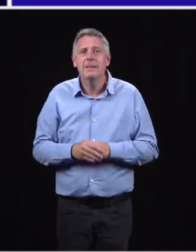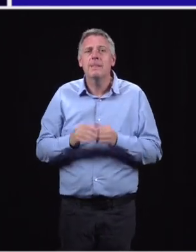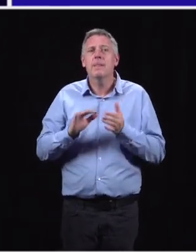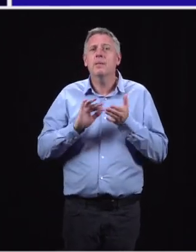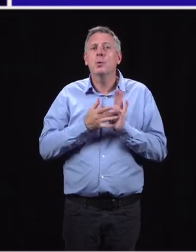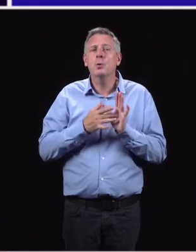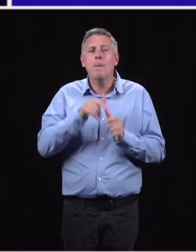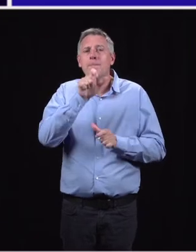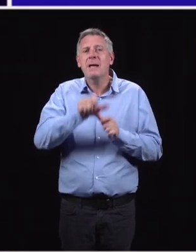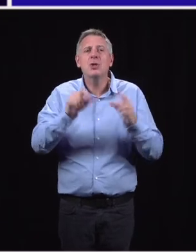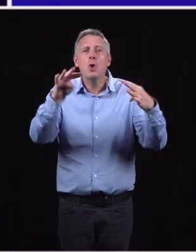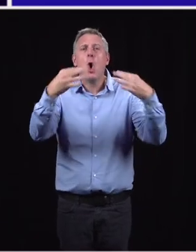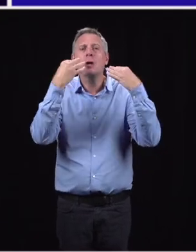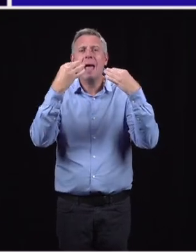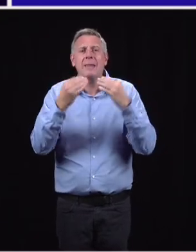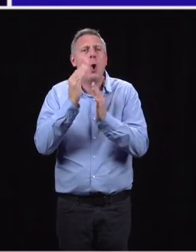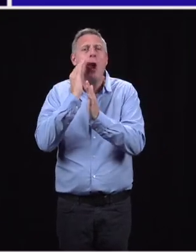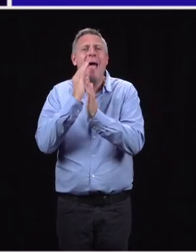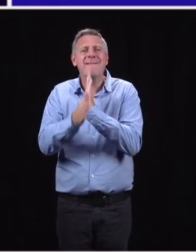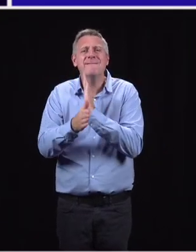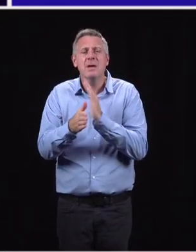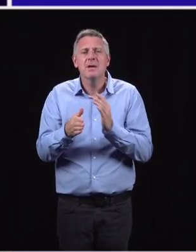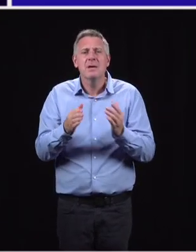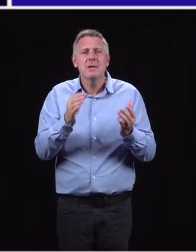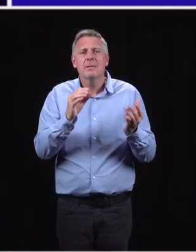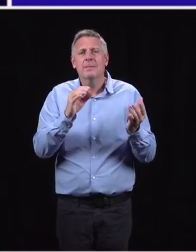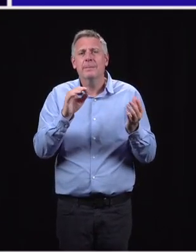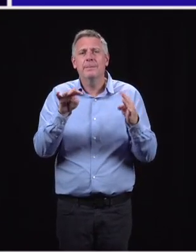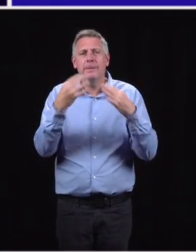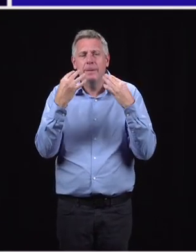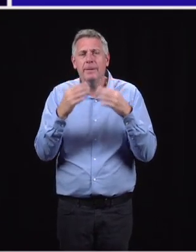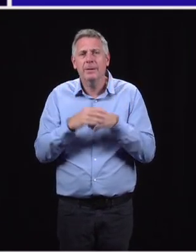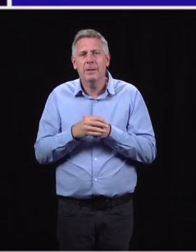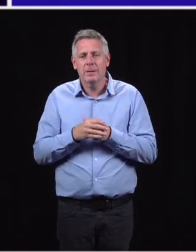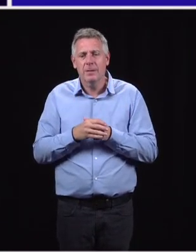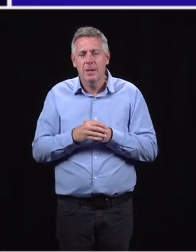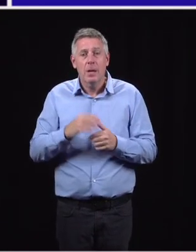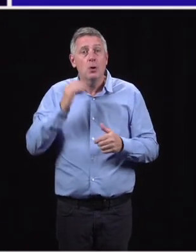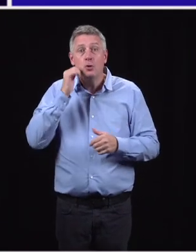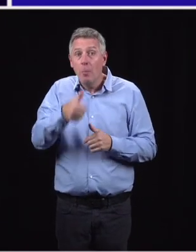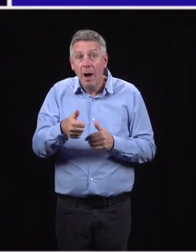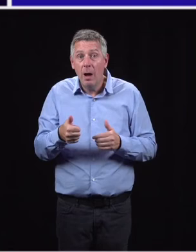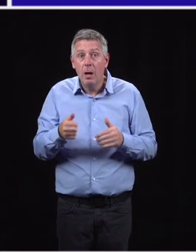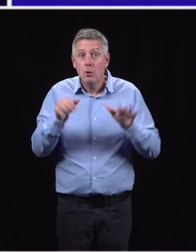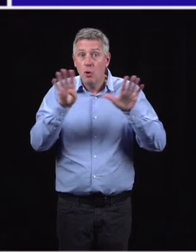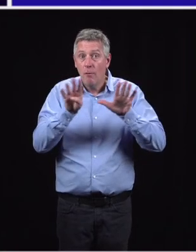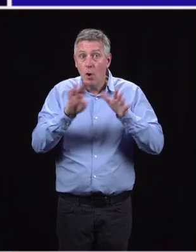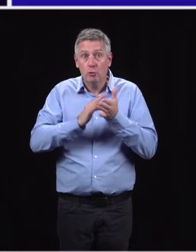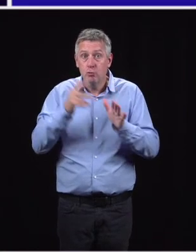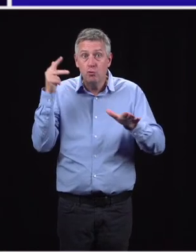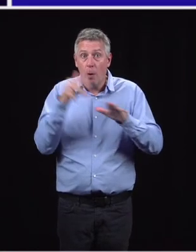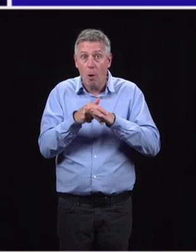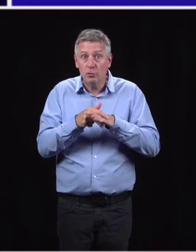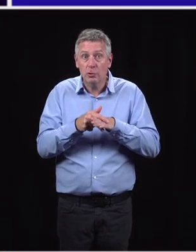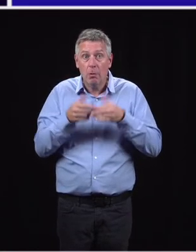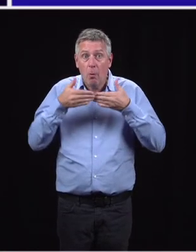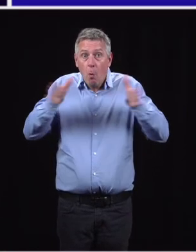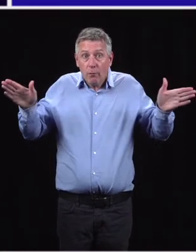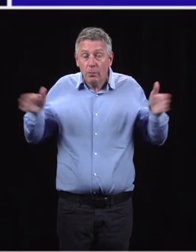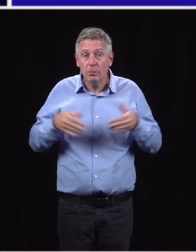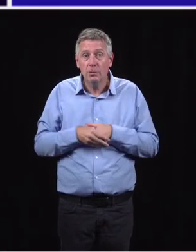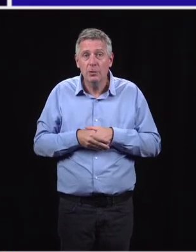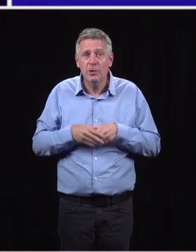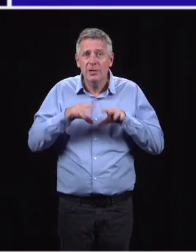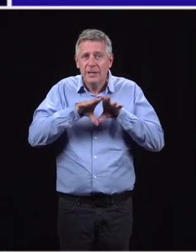ces personnes qui nous regardent qui sont en live moi j'ai un premier message chez celui de fait demain tout commence demain dès 9h avec une équipe